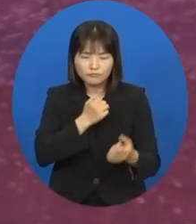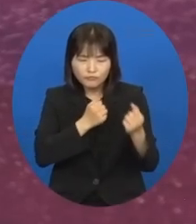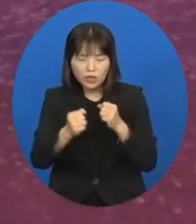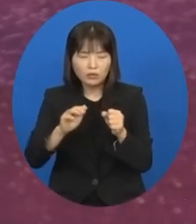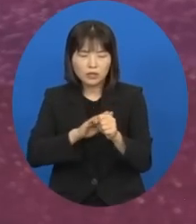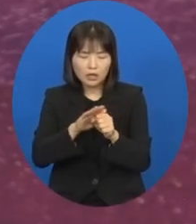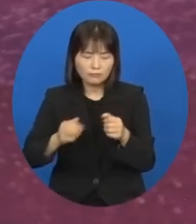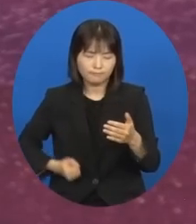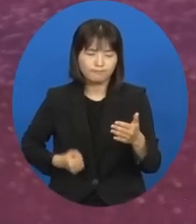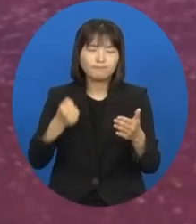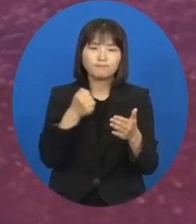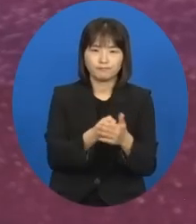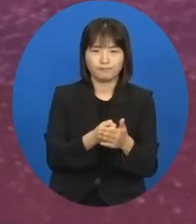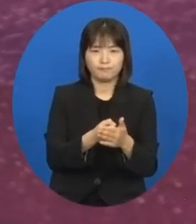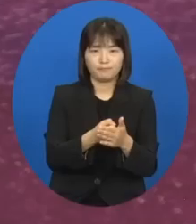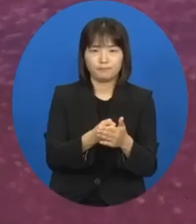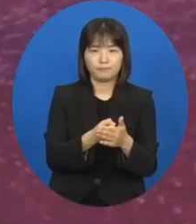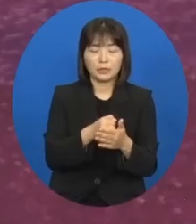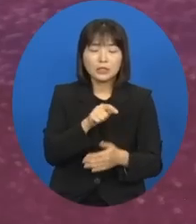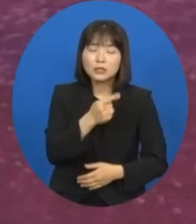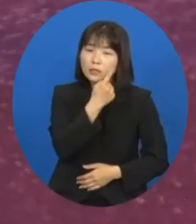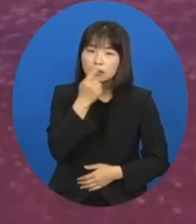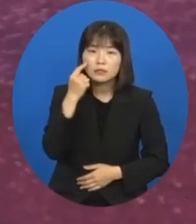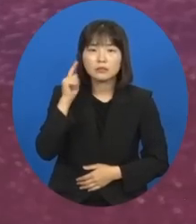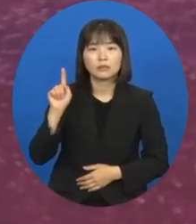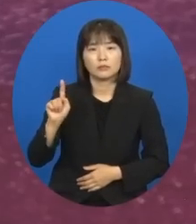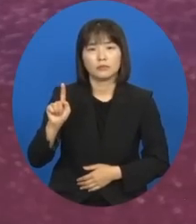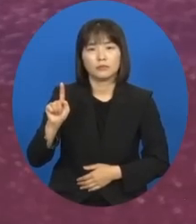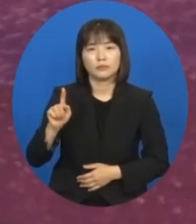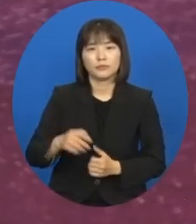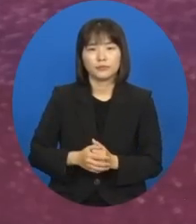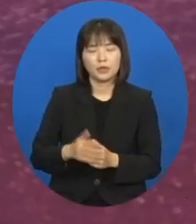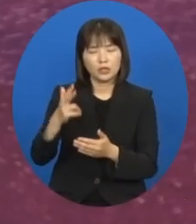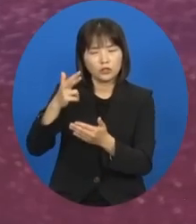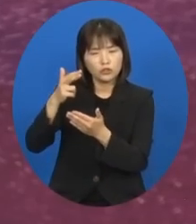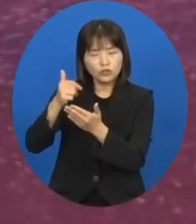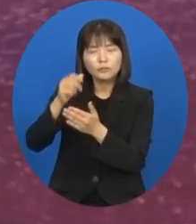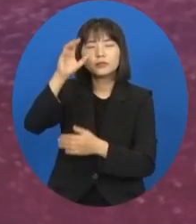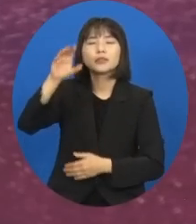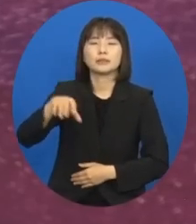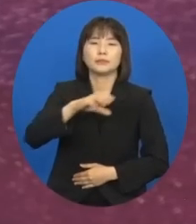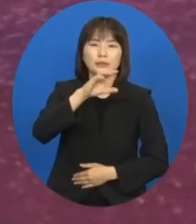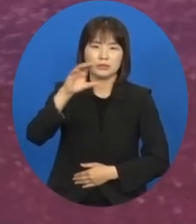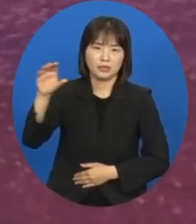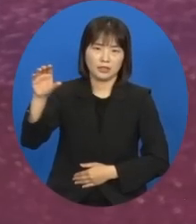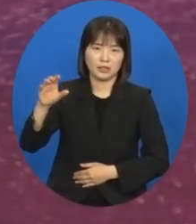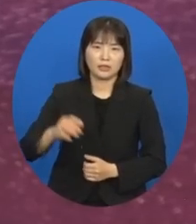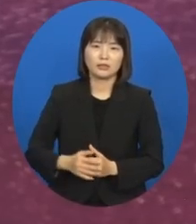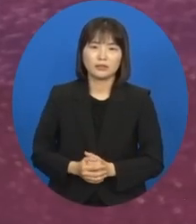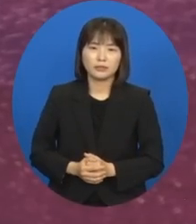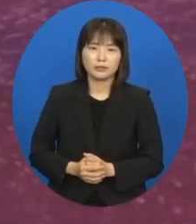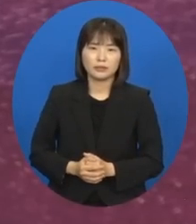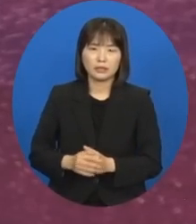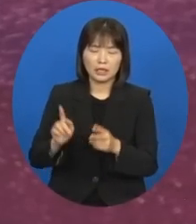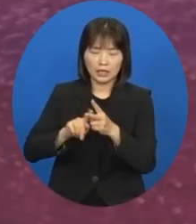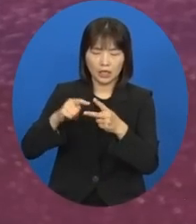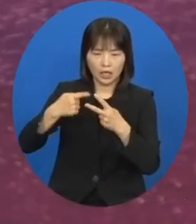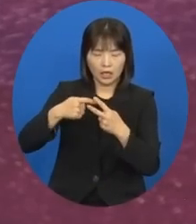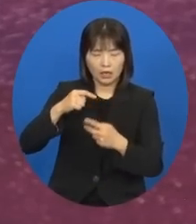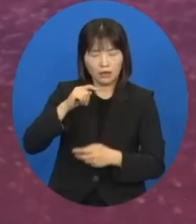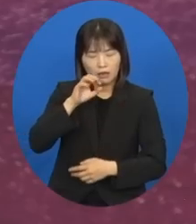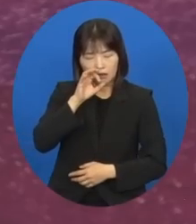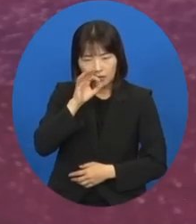작정하셨어요 그 증거가 무엇입니까 주님의 십자가요 이해할 수도